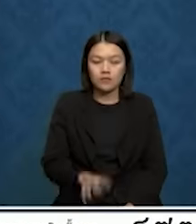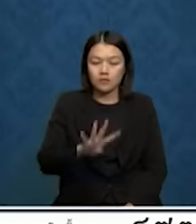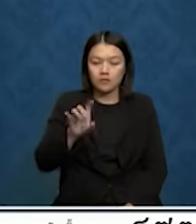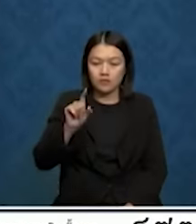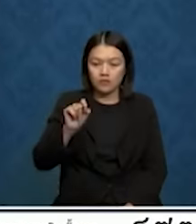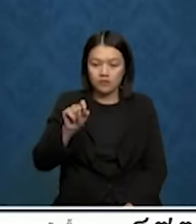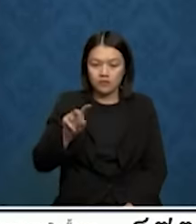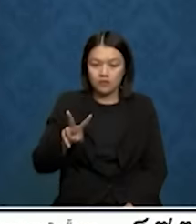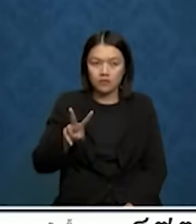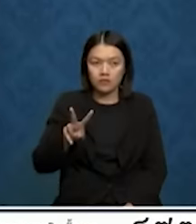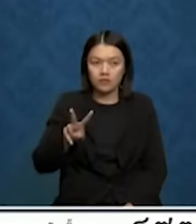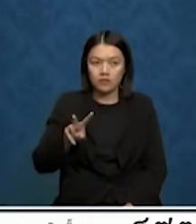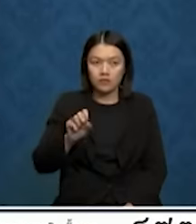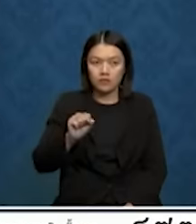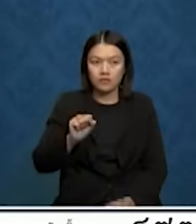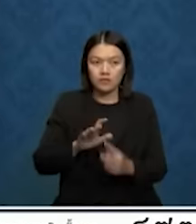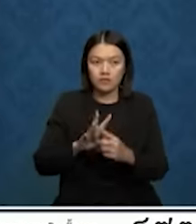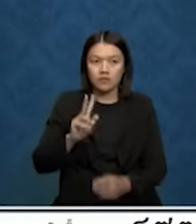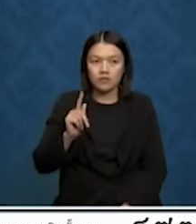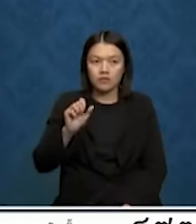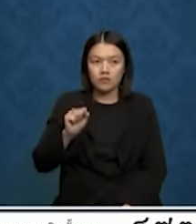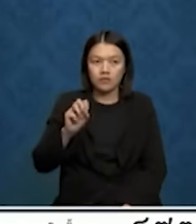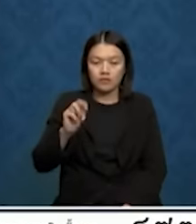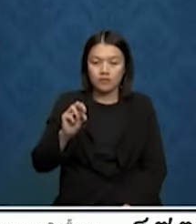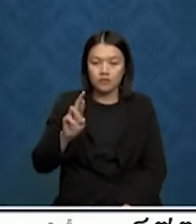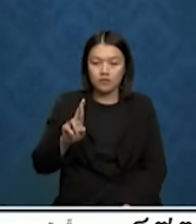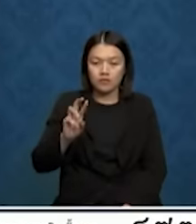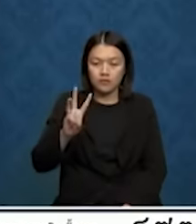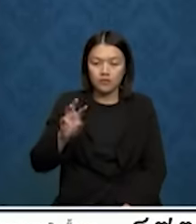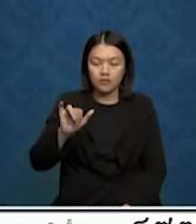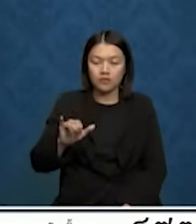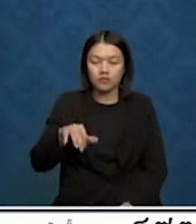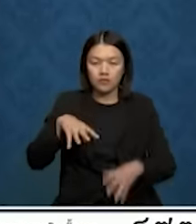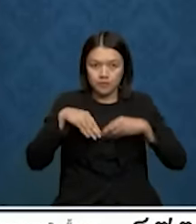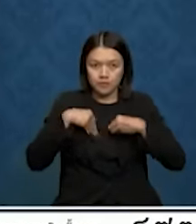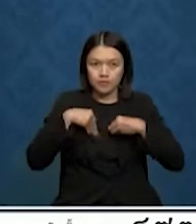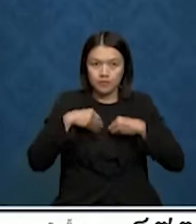422นางสุขสมรวยวันธนียกุล เห็นช